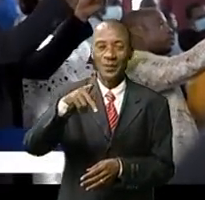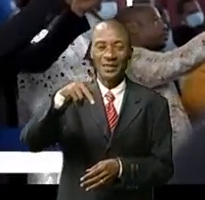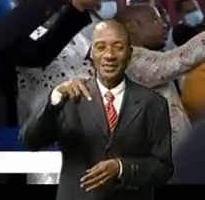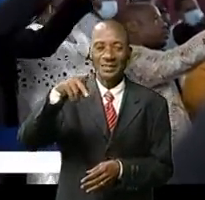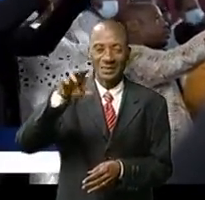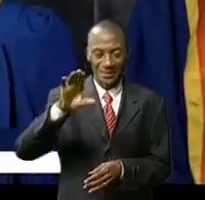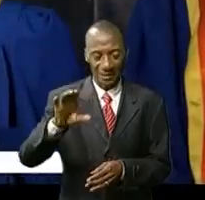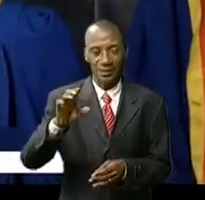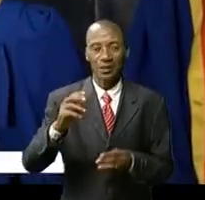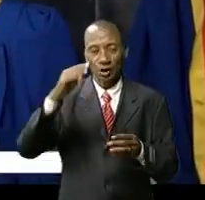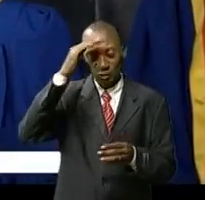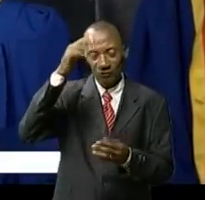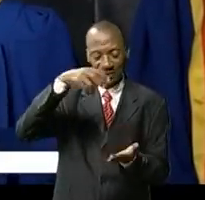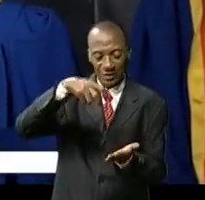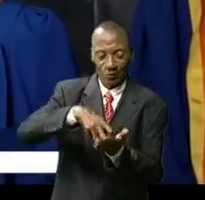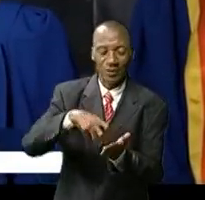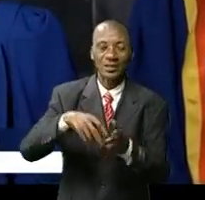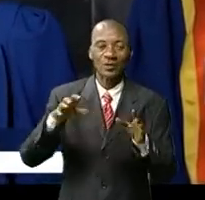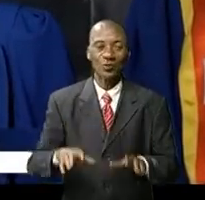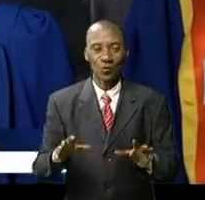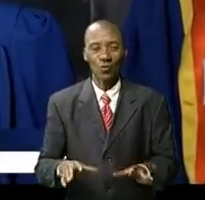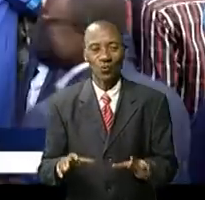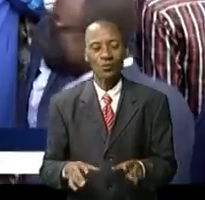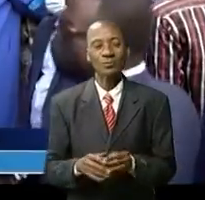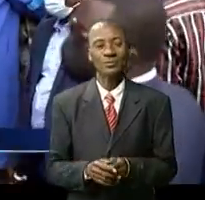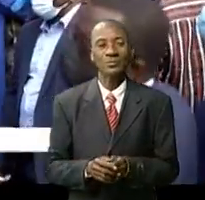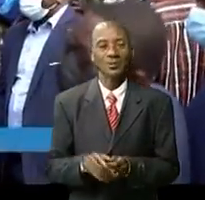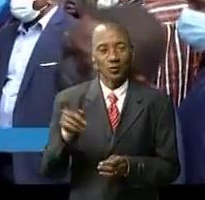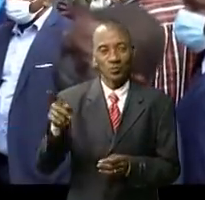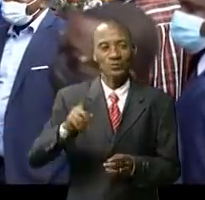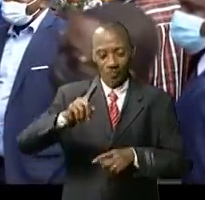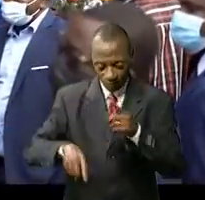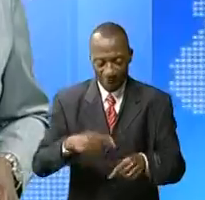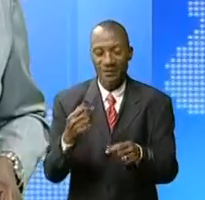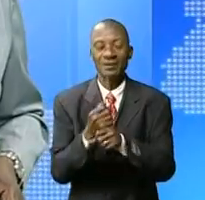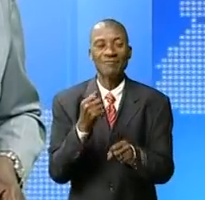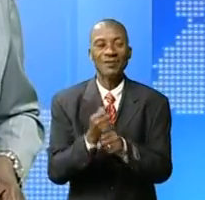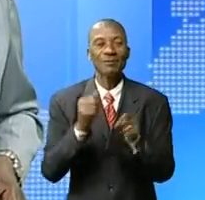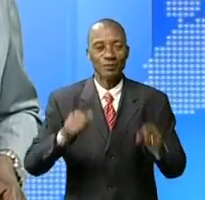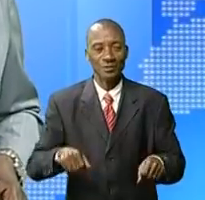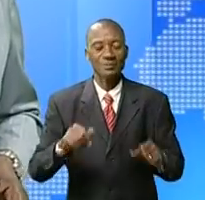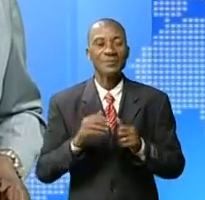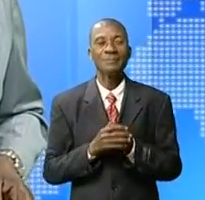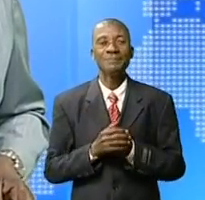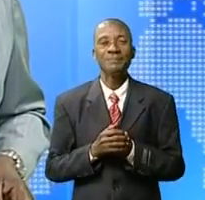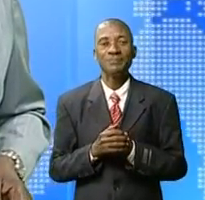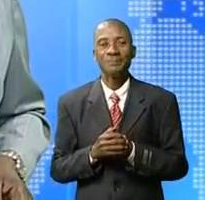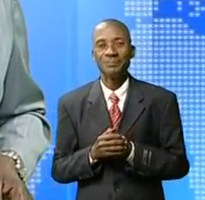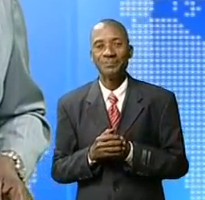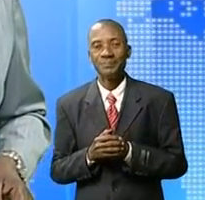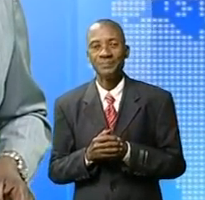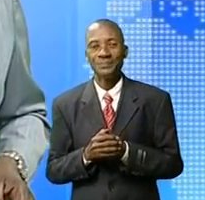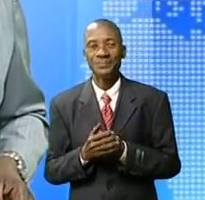une large expérience en matière de banque avant de se lancer dans l'enseignement. En séjour dans la ville de